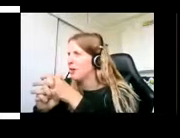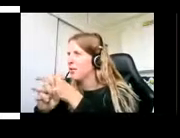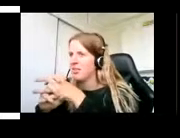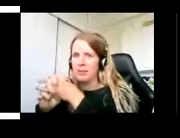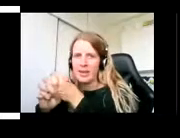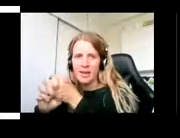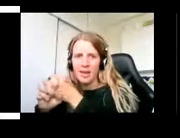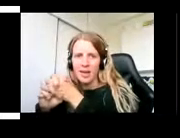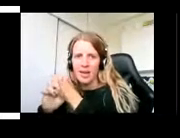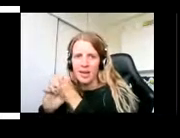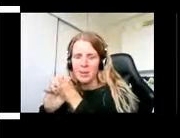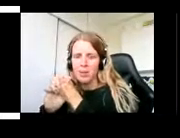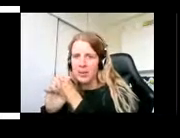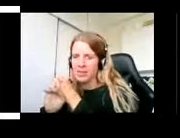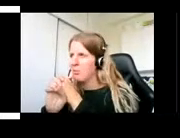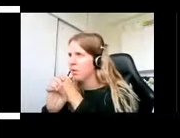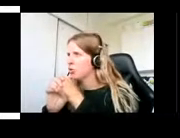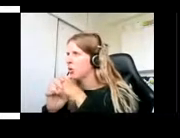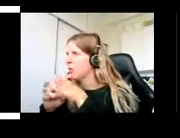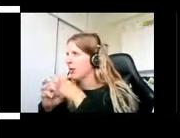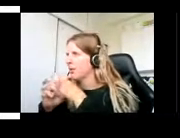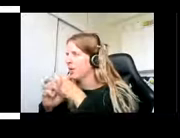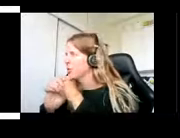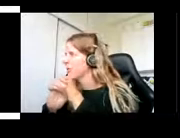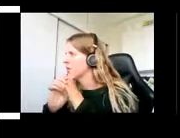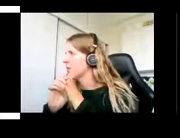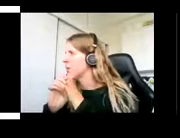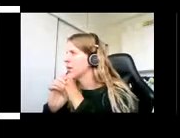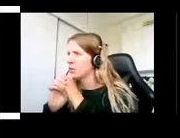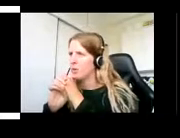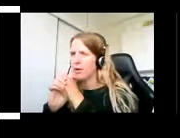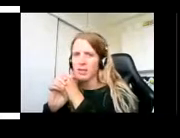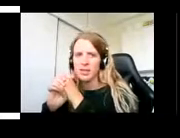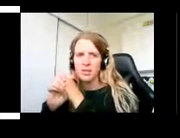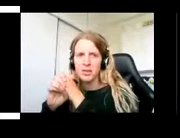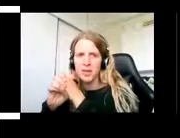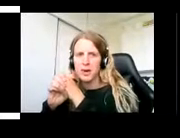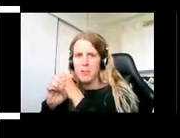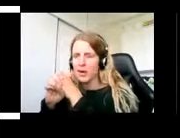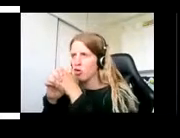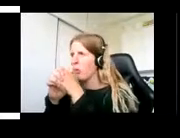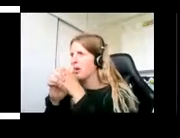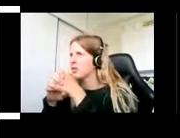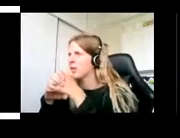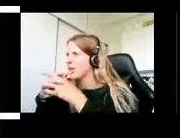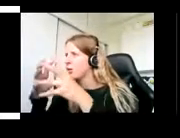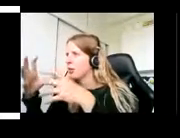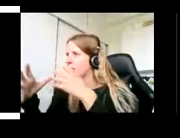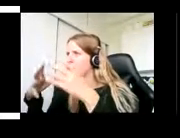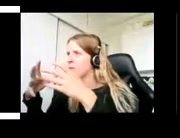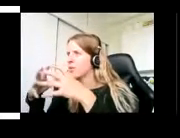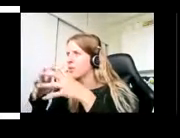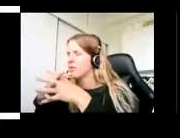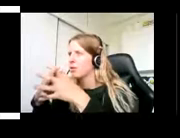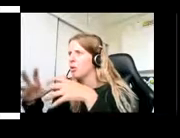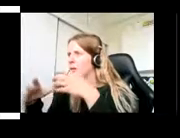sinds 12 mei. Maar dat is allemaal natuurlijk een beetje vaag. Want dat is misschien wel afgeschaft. Maar toch blijft de regering toch